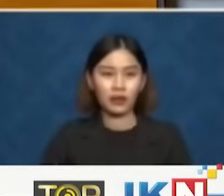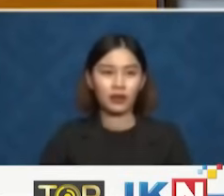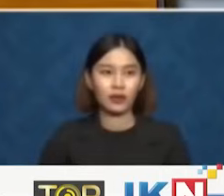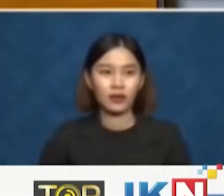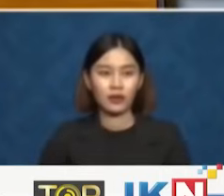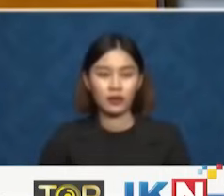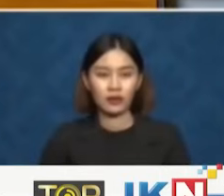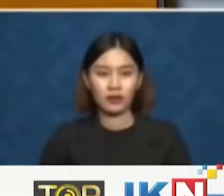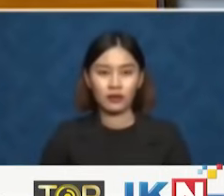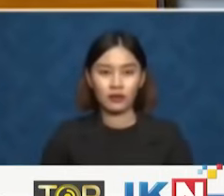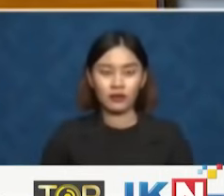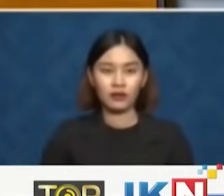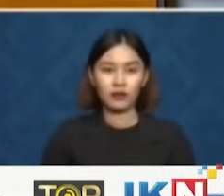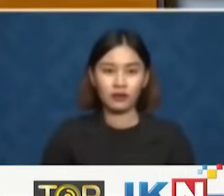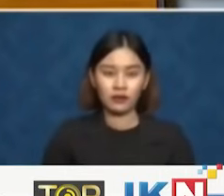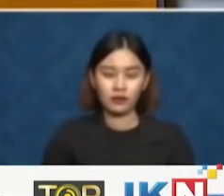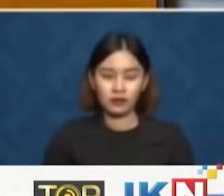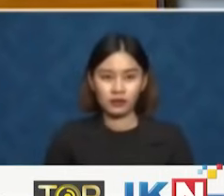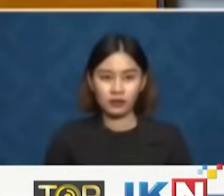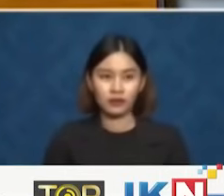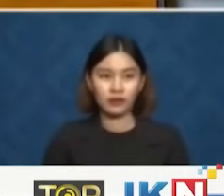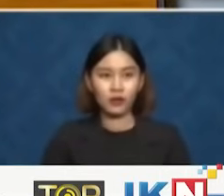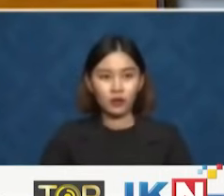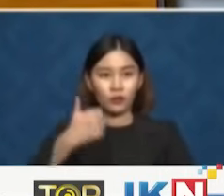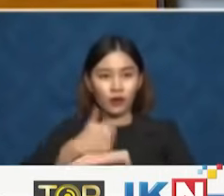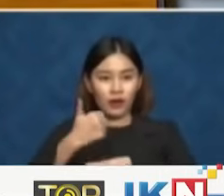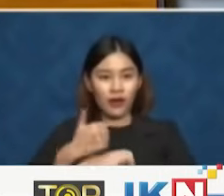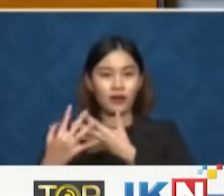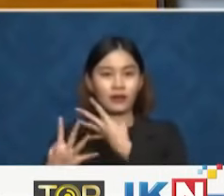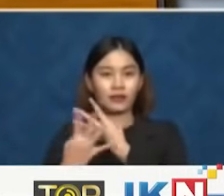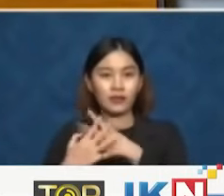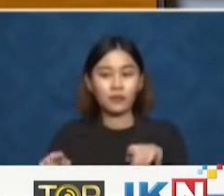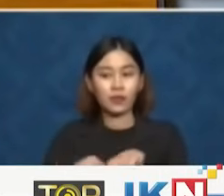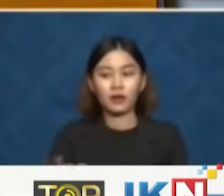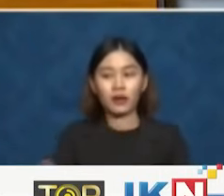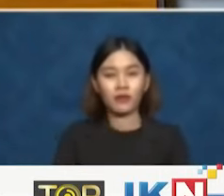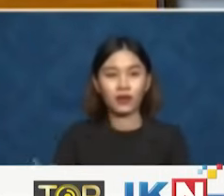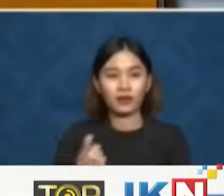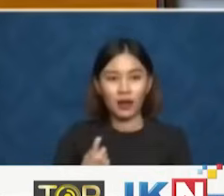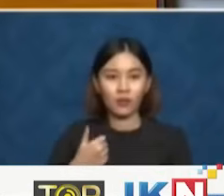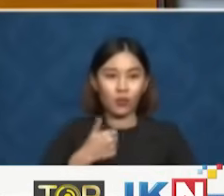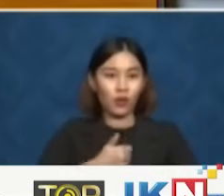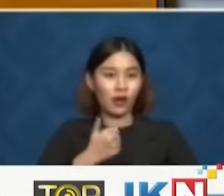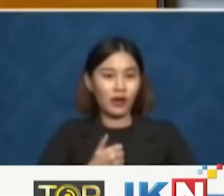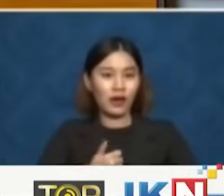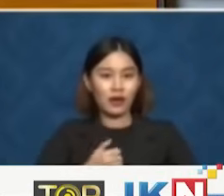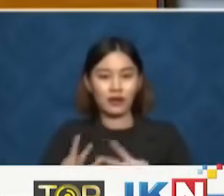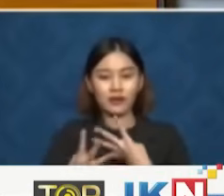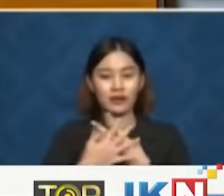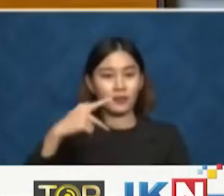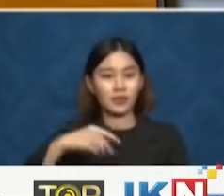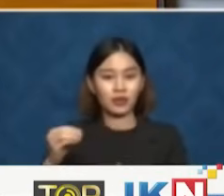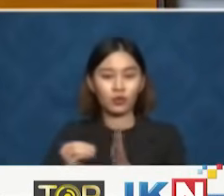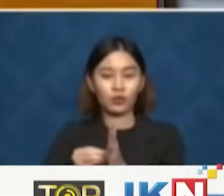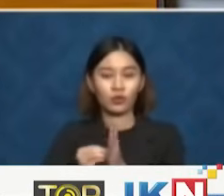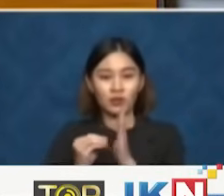แล้วก็ไม่ชัดเจนก็สอดคล้องกันแหละเมื่อวันกลุ่มคปท.ก็ไปยื่นให้ปปช.มีการตรวจสอบด้วย คุณทวีเนี่ยตอบแบบนี้ใช่ไหมฮ ะ ทีนี้เนี่ยเขาก็นัก